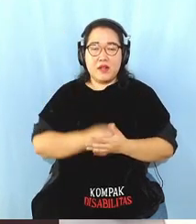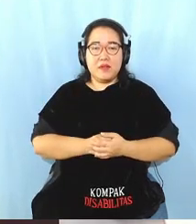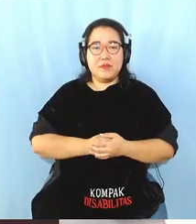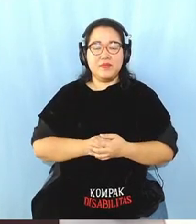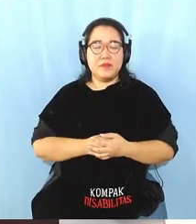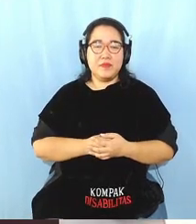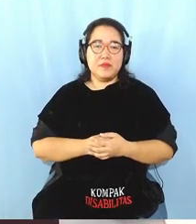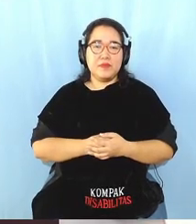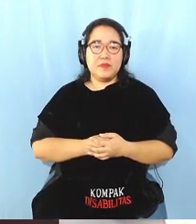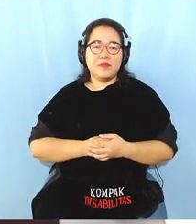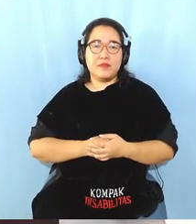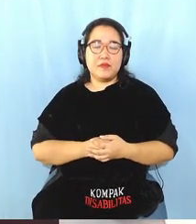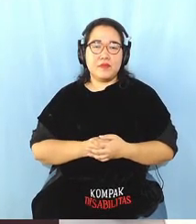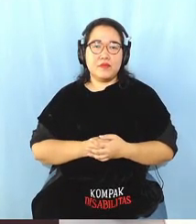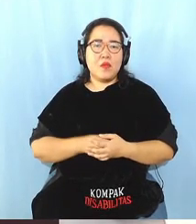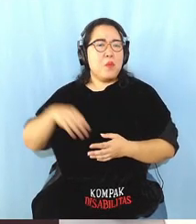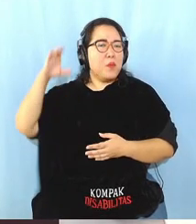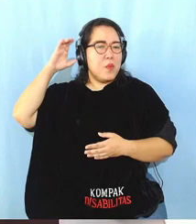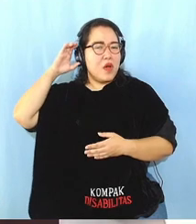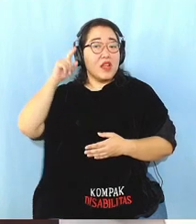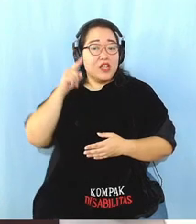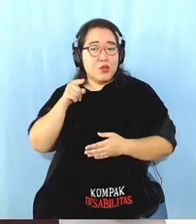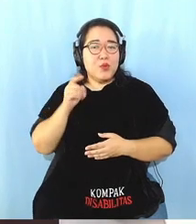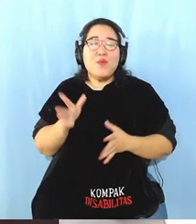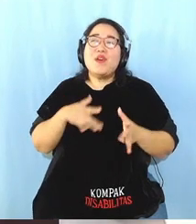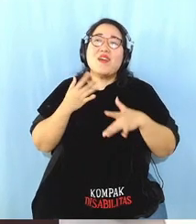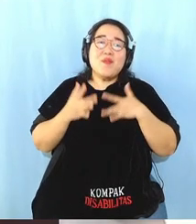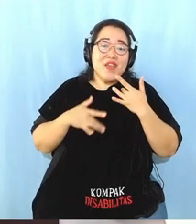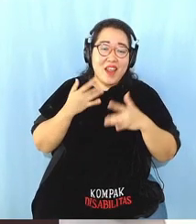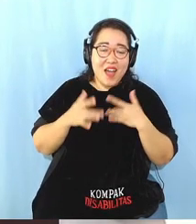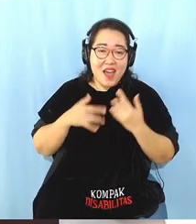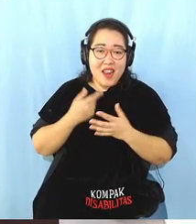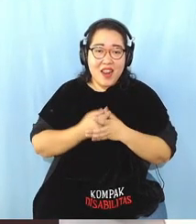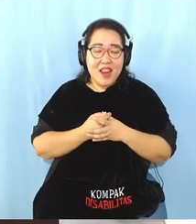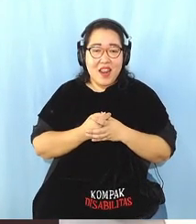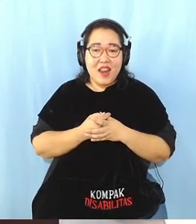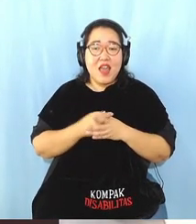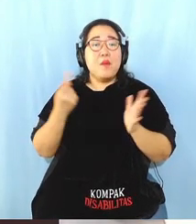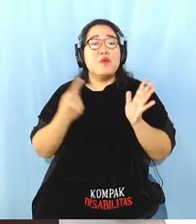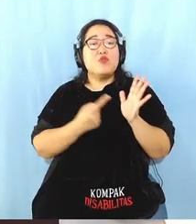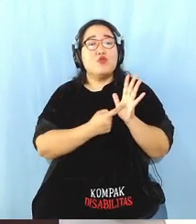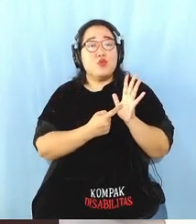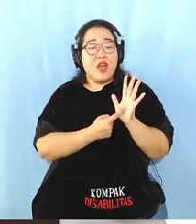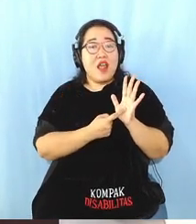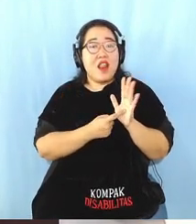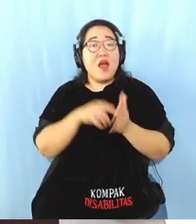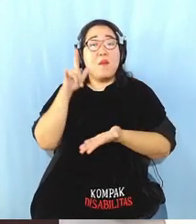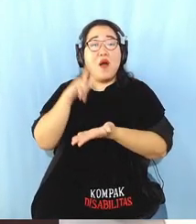menggembirakan, yang menampilkan bahwa mereka menerima Yesus.